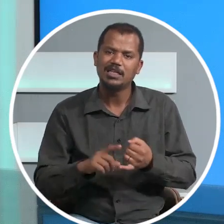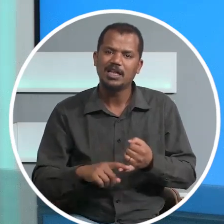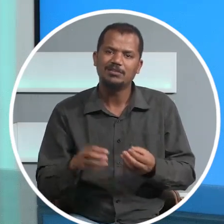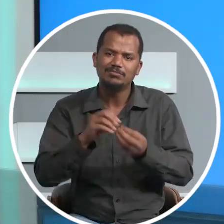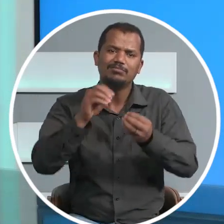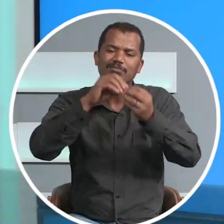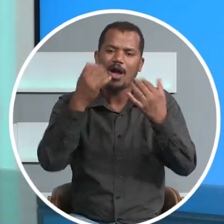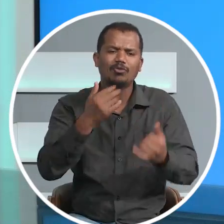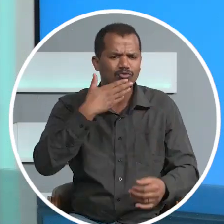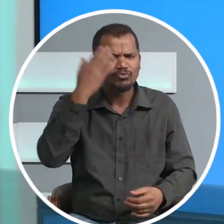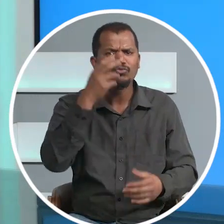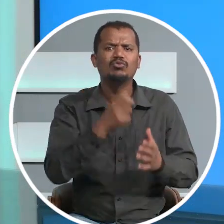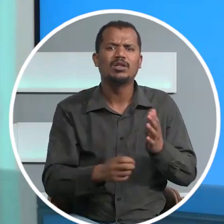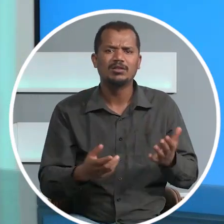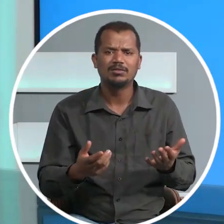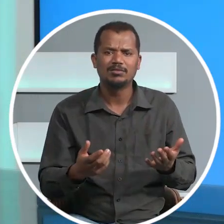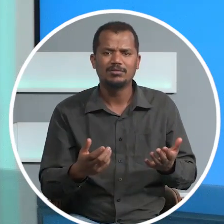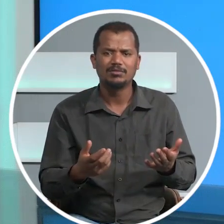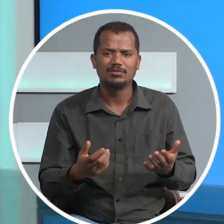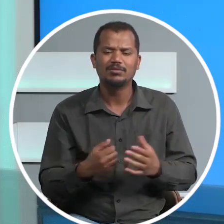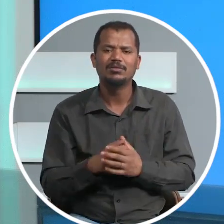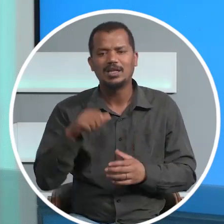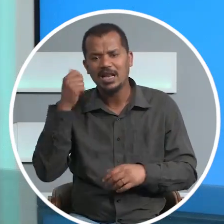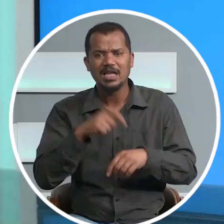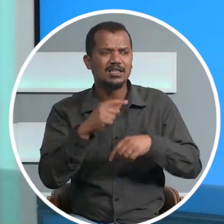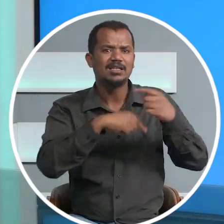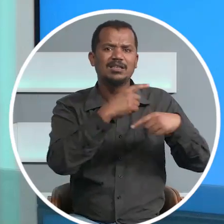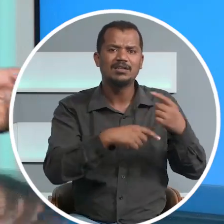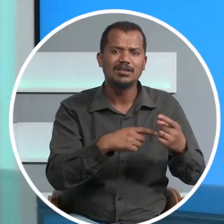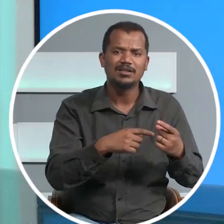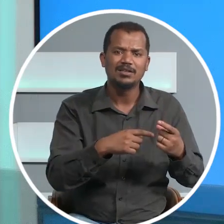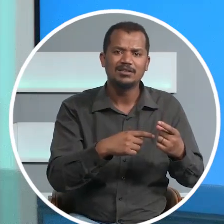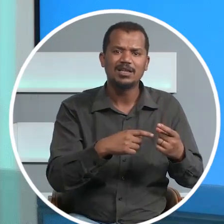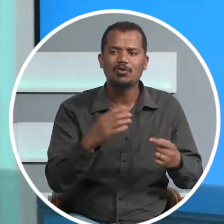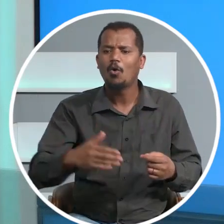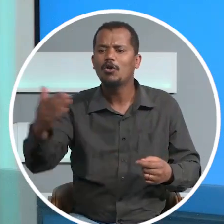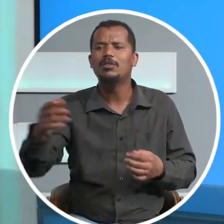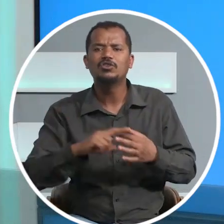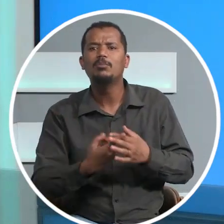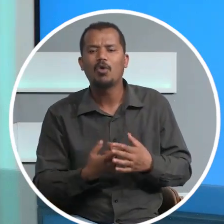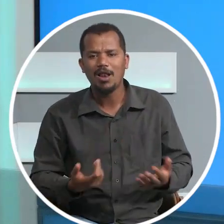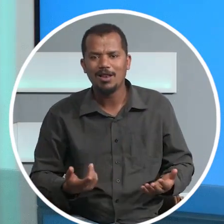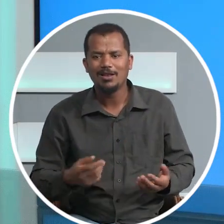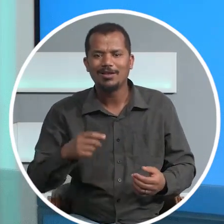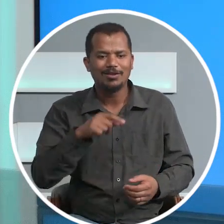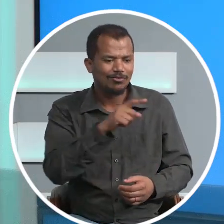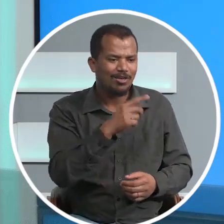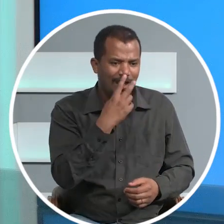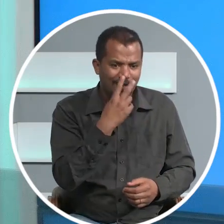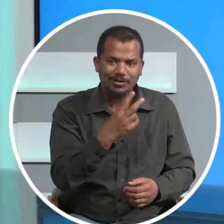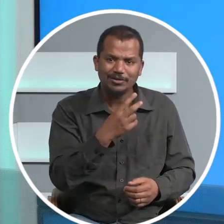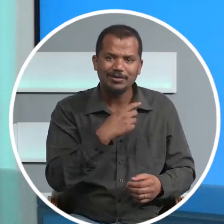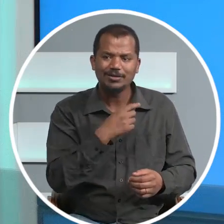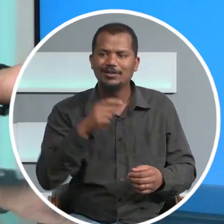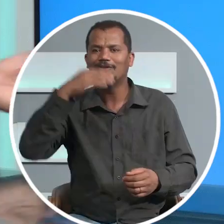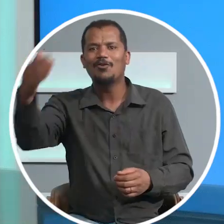መጨረሻ ላይ የጨማመሩ በጣም ጥሩ ጤት አመጡና ጎረቤታቸው ያዩ ነበር ሌላ ጊዜ ስንል ጎረቤትየውን ጀምራል ምን ነው ስላቸው እንዴ እሳቸውን እንዲህ